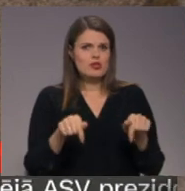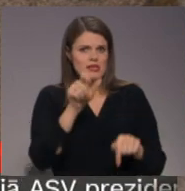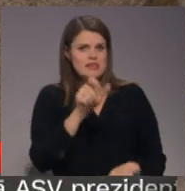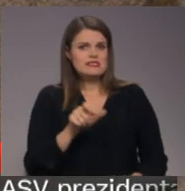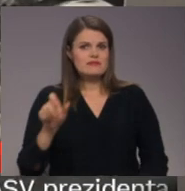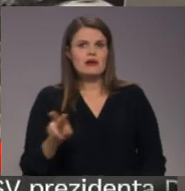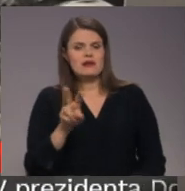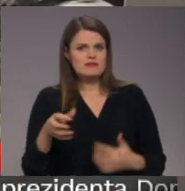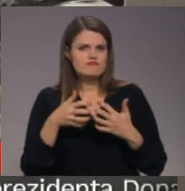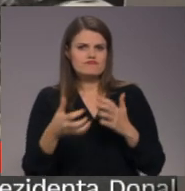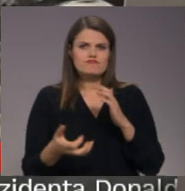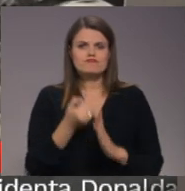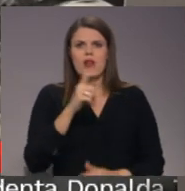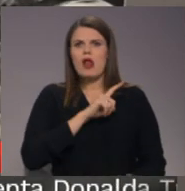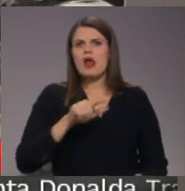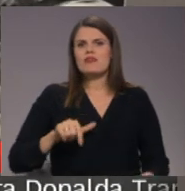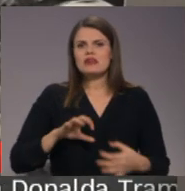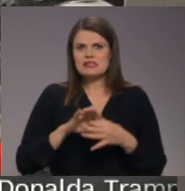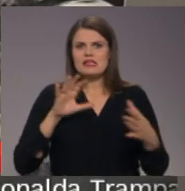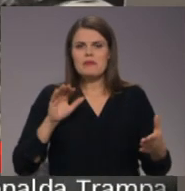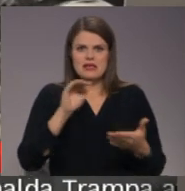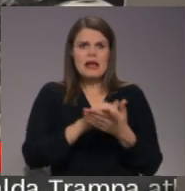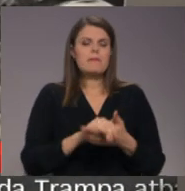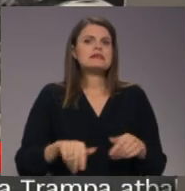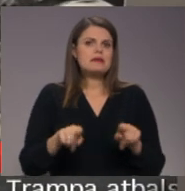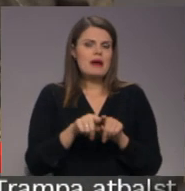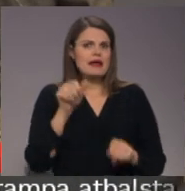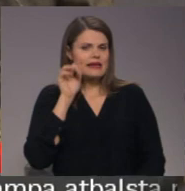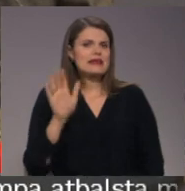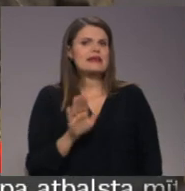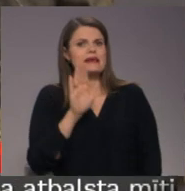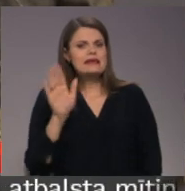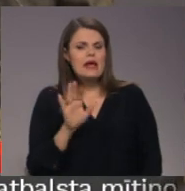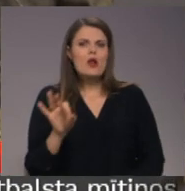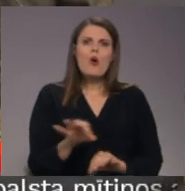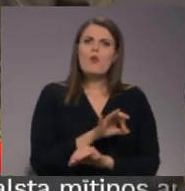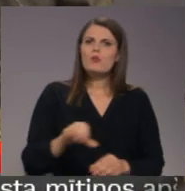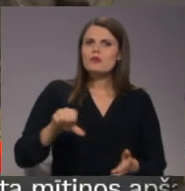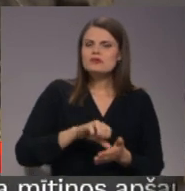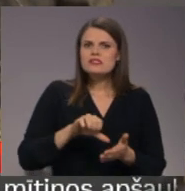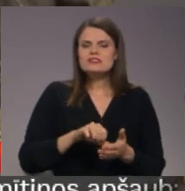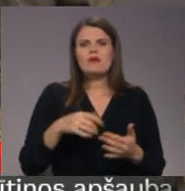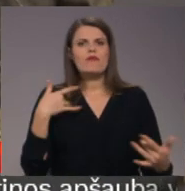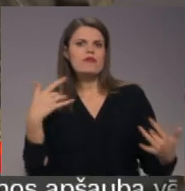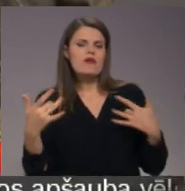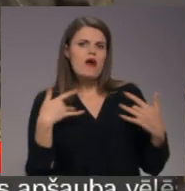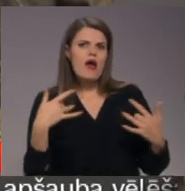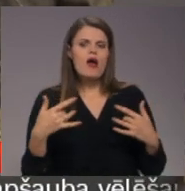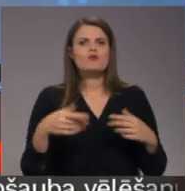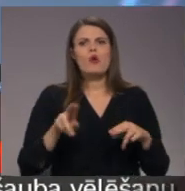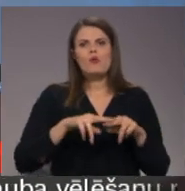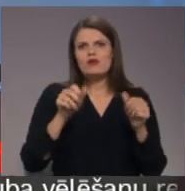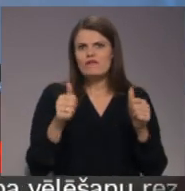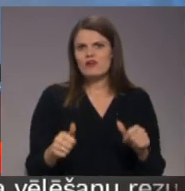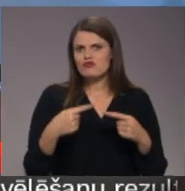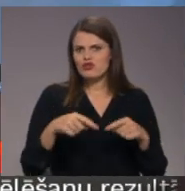Latvijas neatkarību, iepazīstam arī ikdienā, muzicējot, spēlējot teātri, vingrojot un veidojot dažādus mākslas darbus.